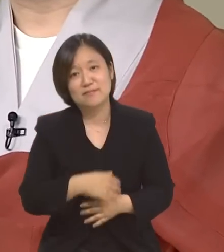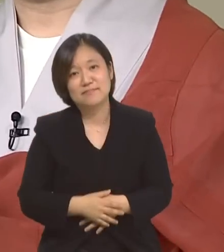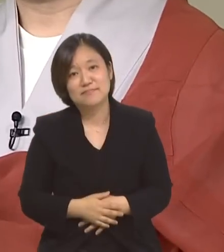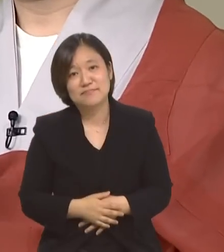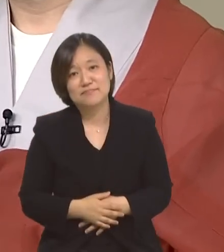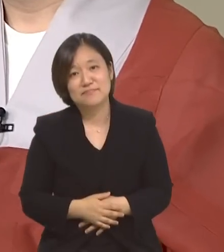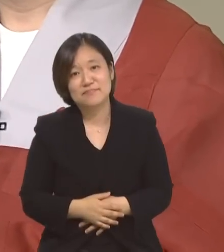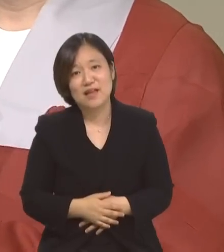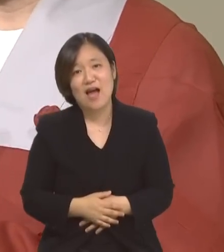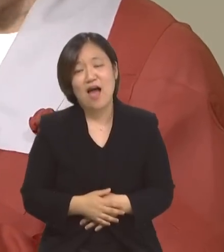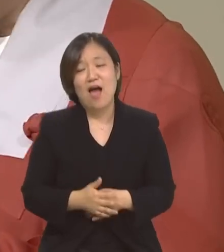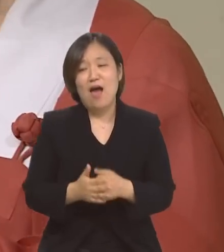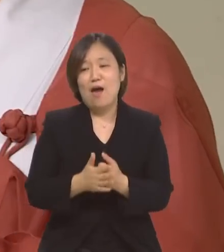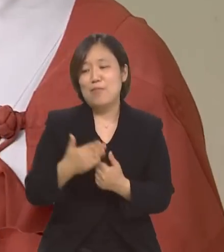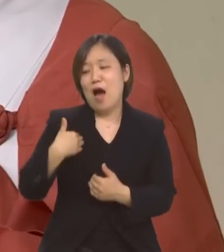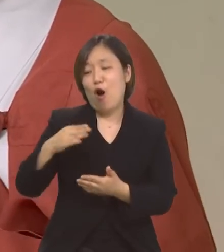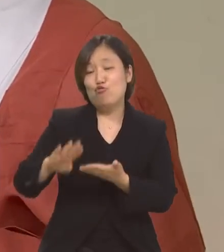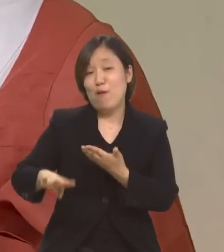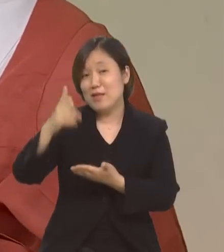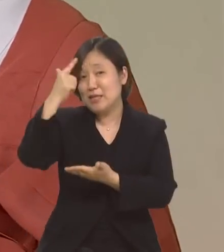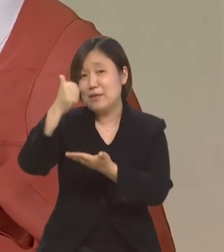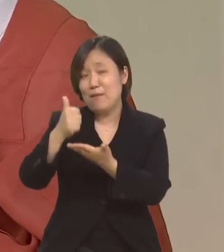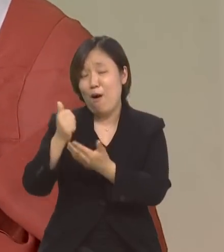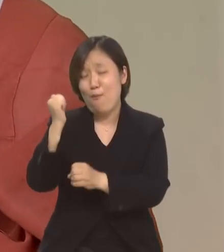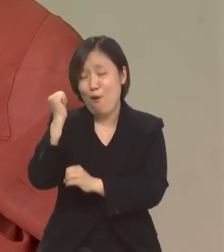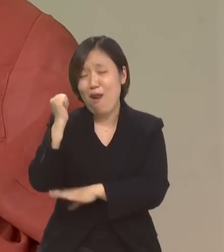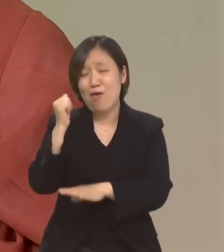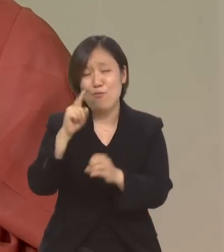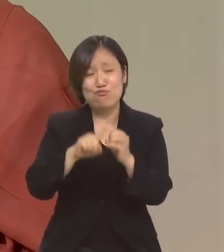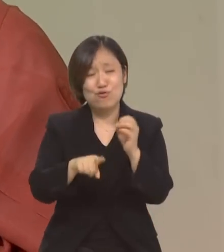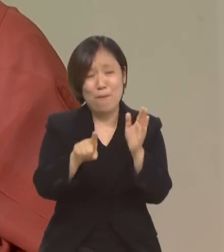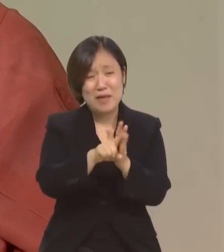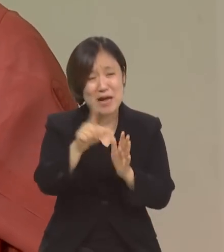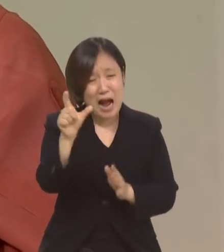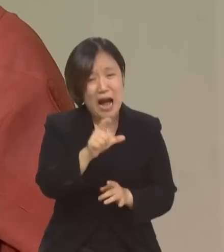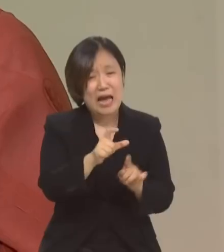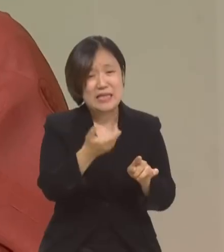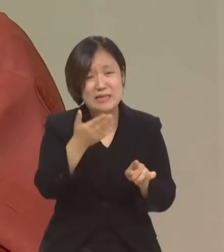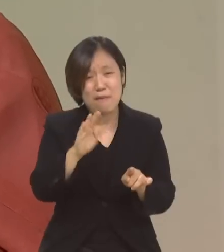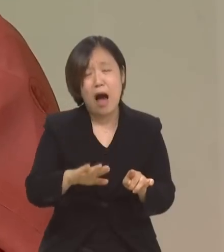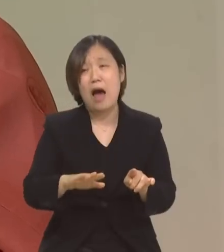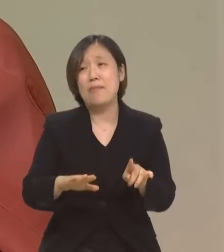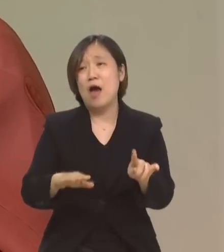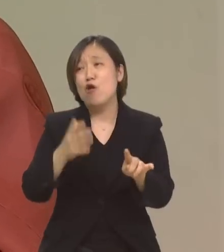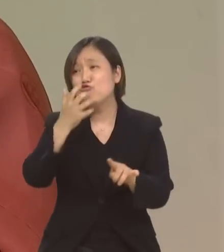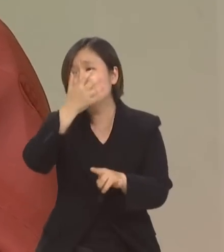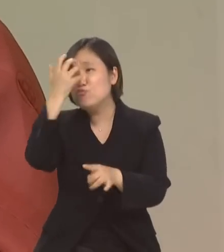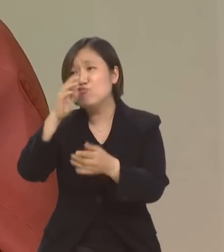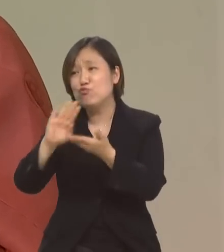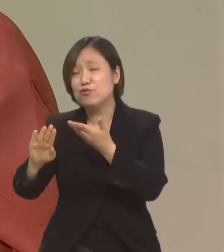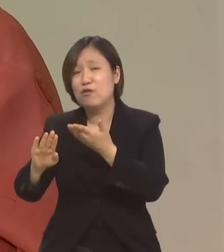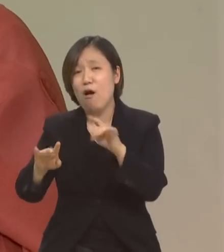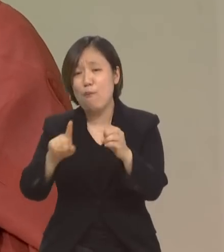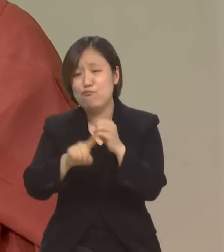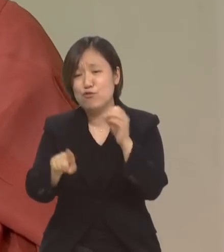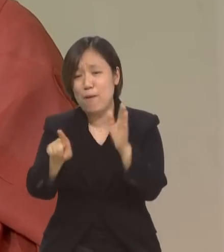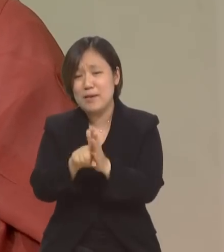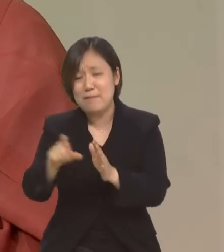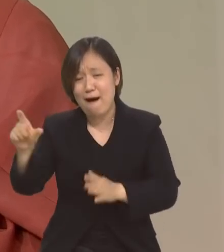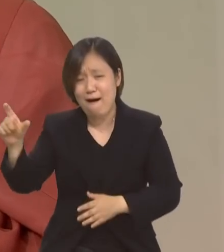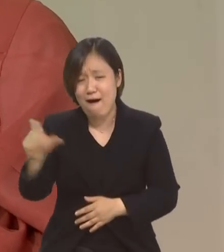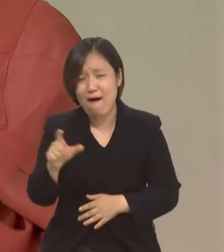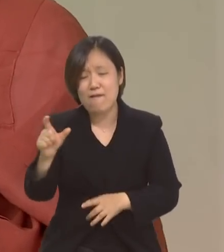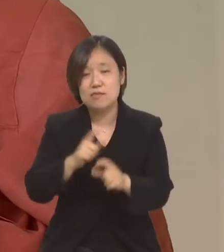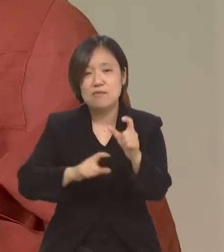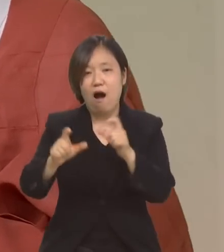이 후배 스님도 원래 불심이 깊었지만 훨씬 더 불심이 깊어지고 정말 염불